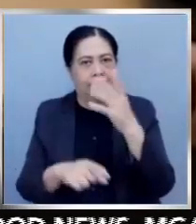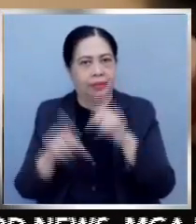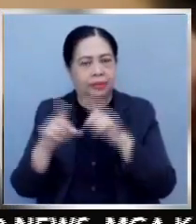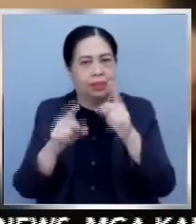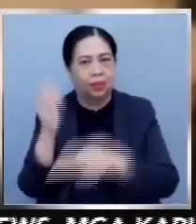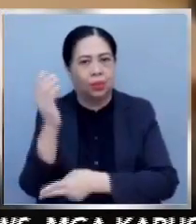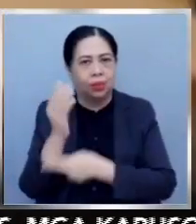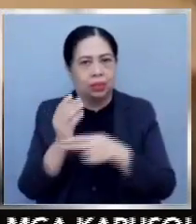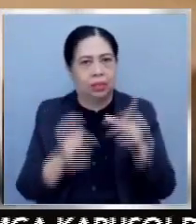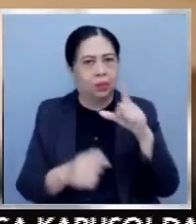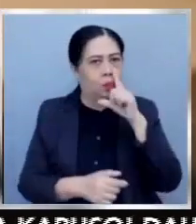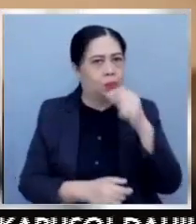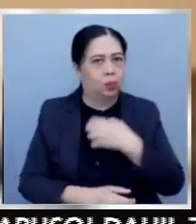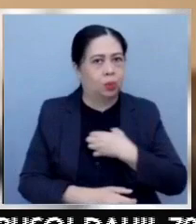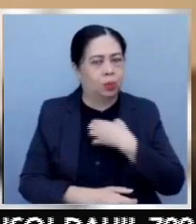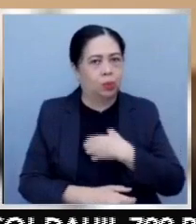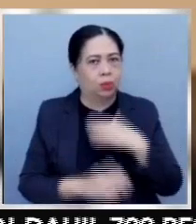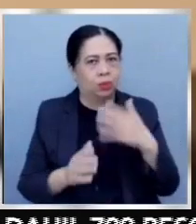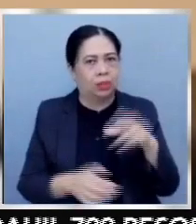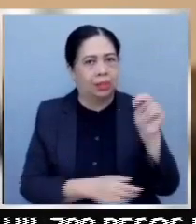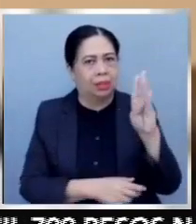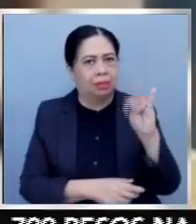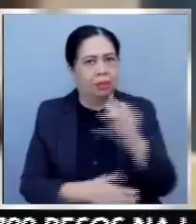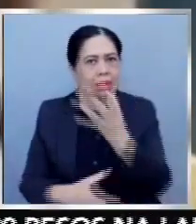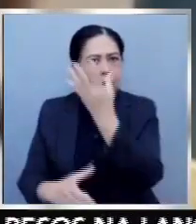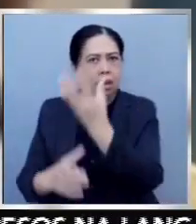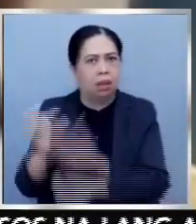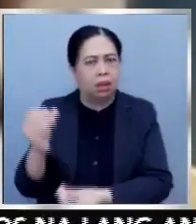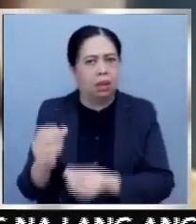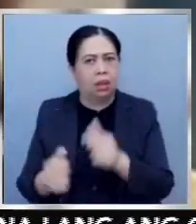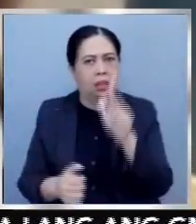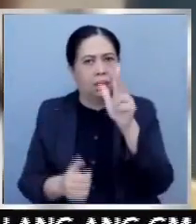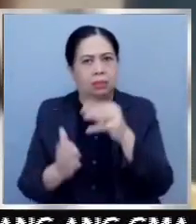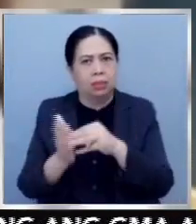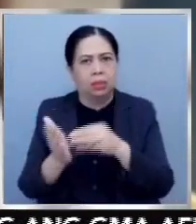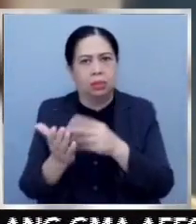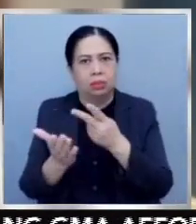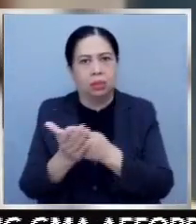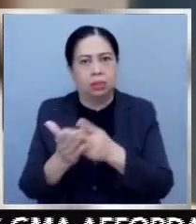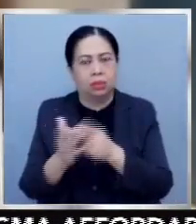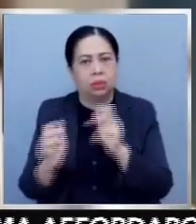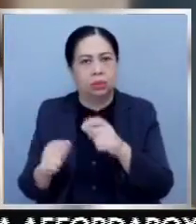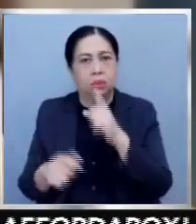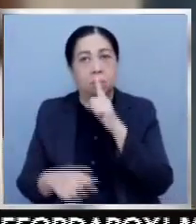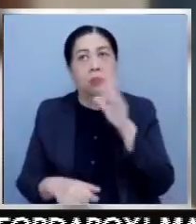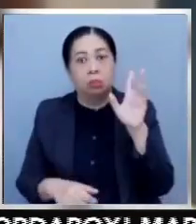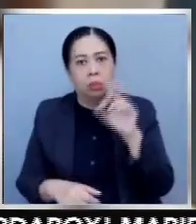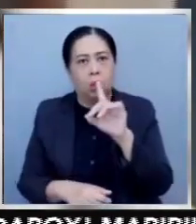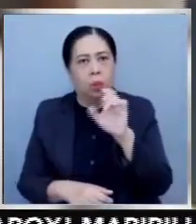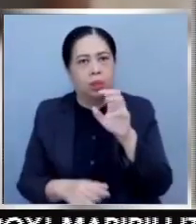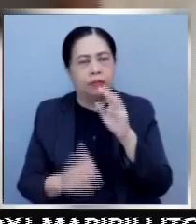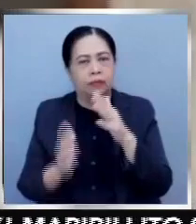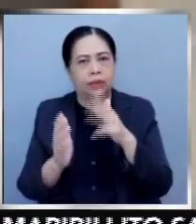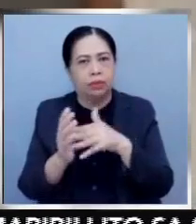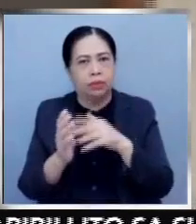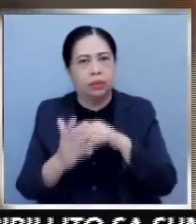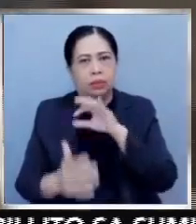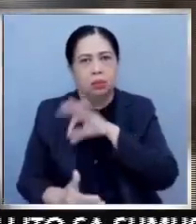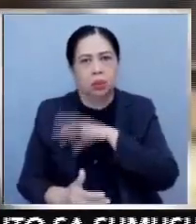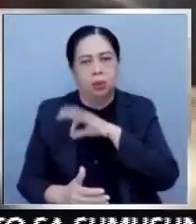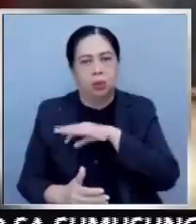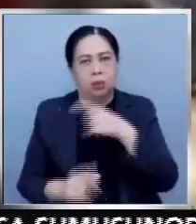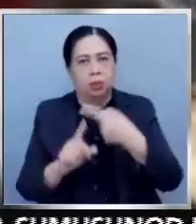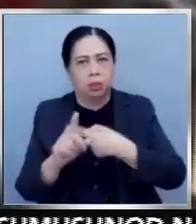complainant sa NBI na wala ng parang bula ang kanyang 3 milyong piso matapos pangakuan ng 150,000 na kita kada buwan sa